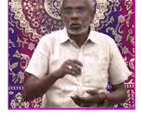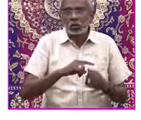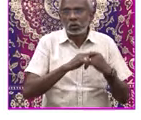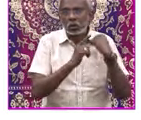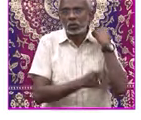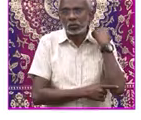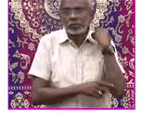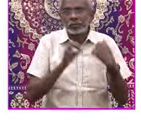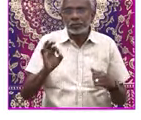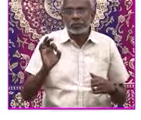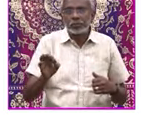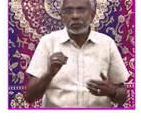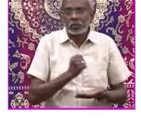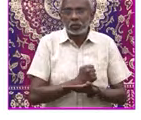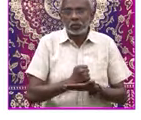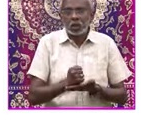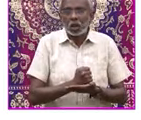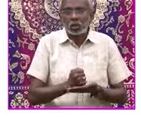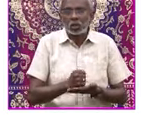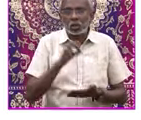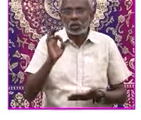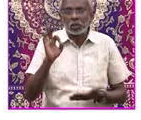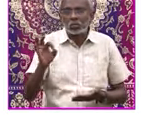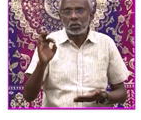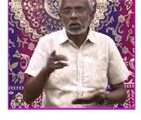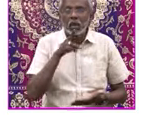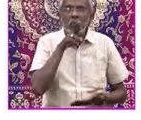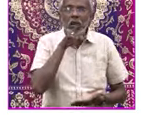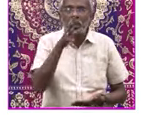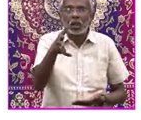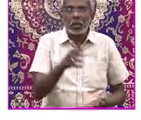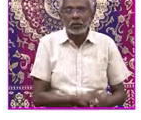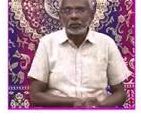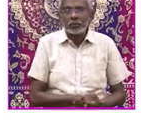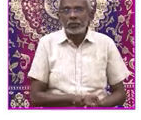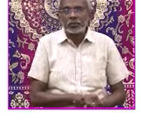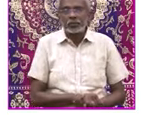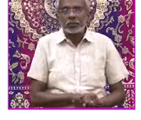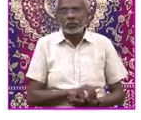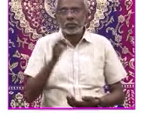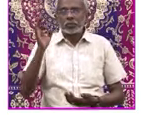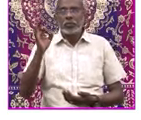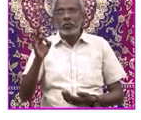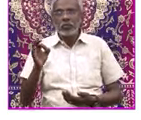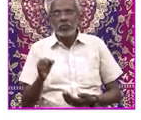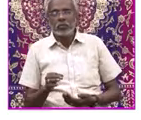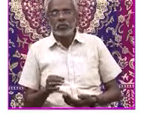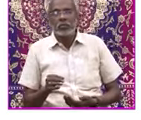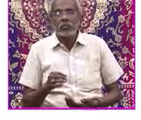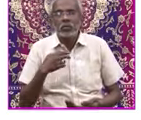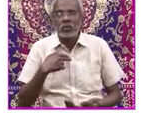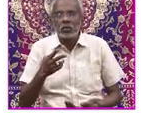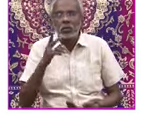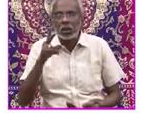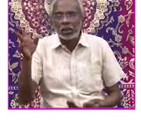அரசவை கவிஞரான ஜெயங்கொண்டார் கலிங்கத்து பரணியை பாடினார். முதல் முதல்ல தோன்றிய பரணி இலக்கியம் கலிங்கத்து